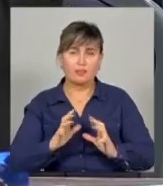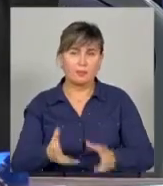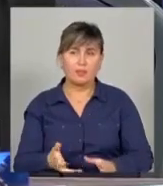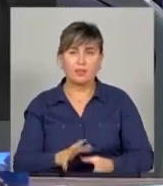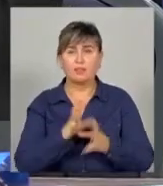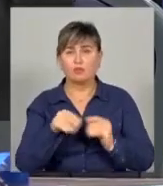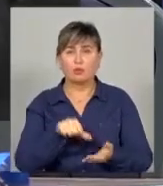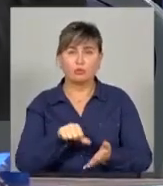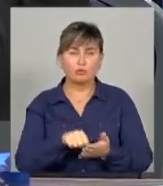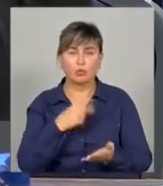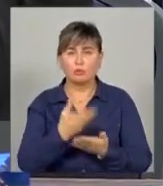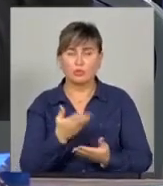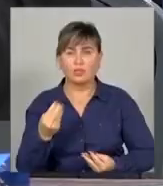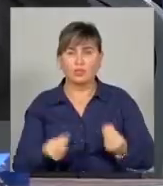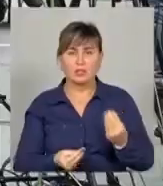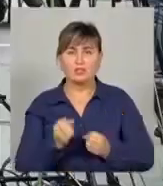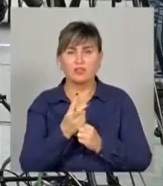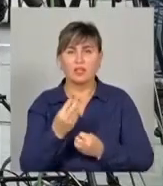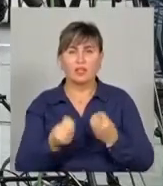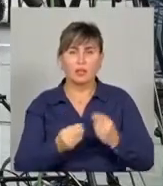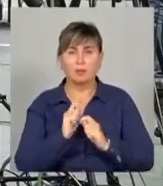Всего участникам предстоит сыграть 12 игр.